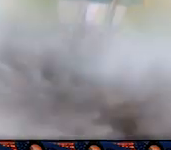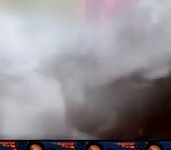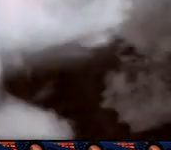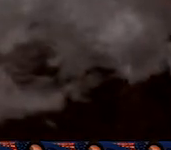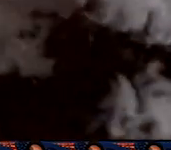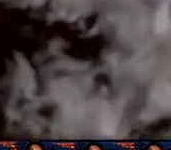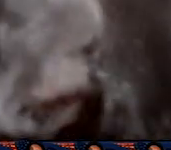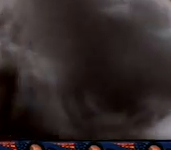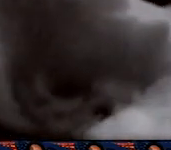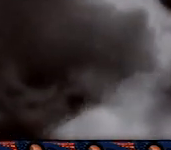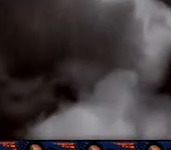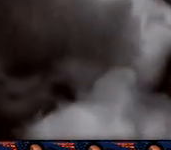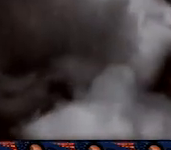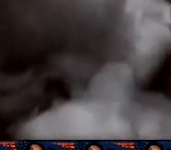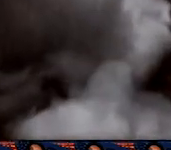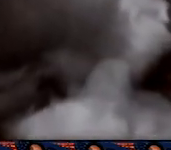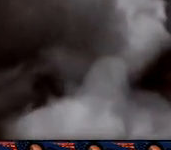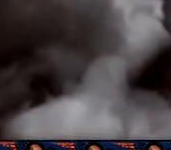ኃጢአትማ፣